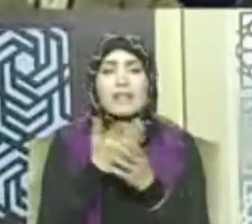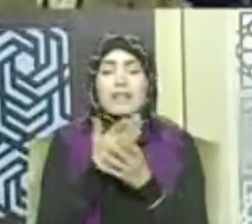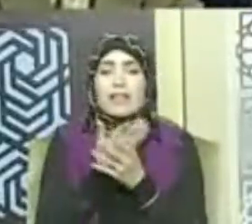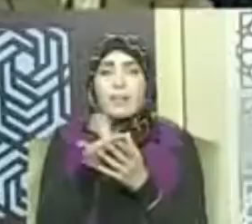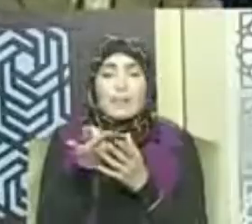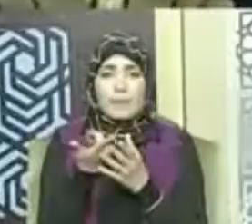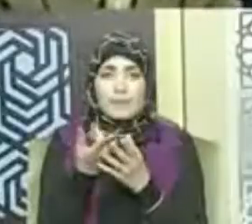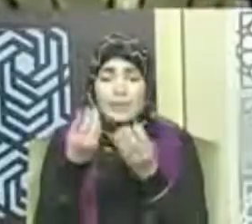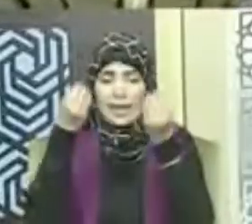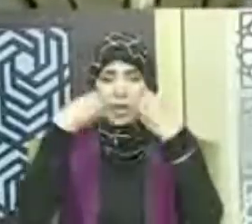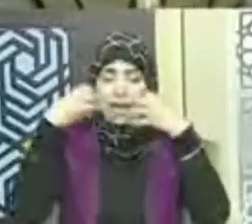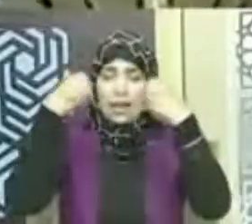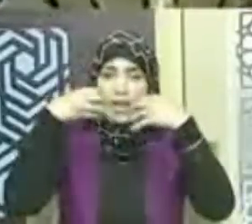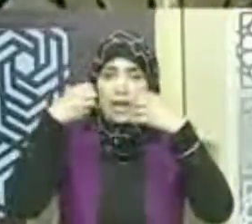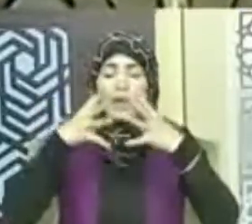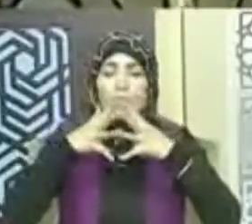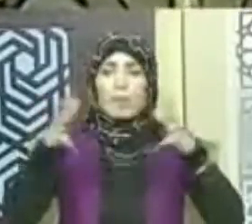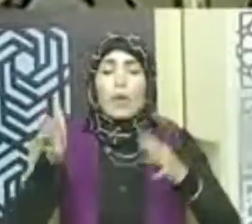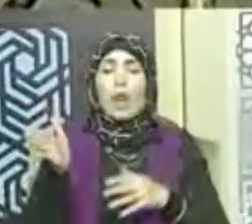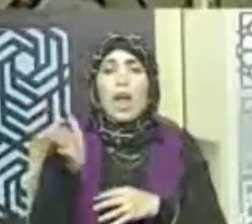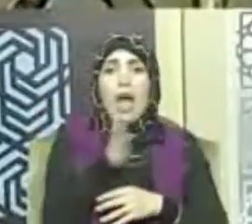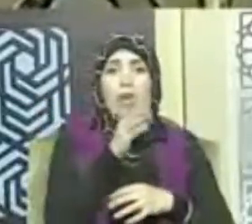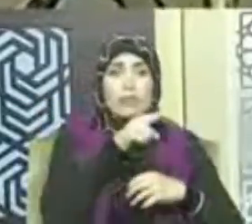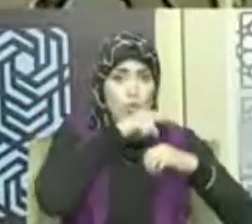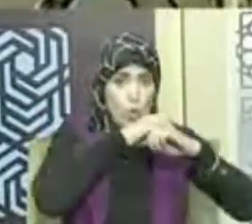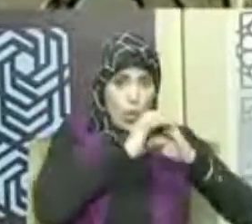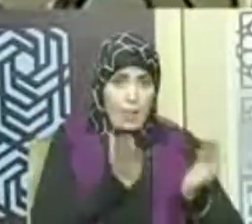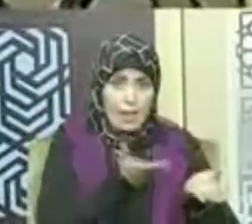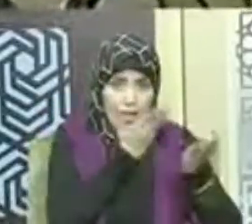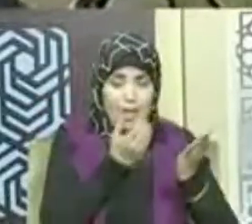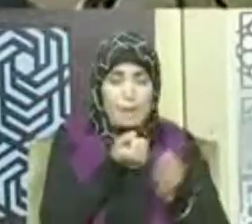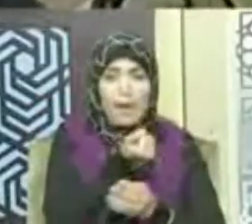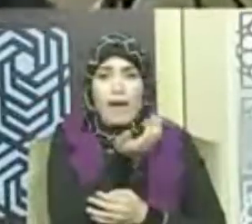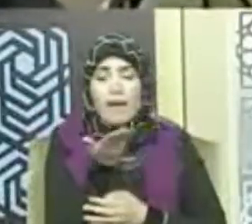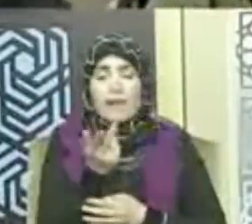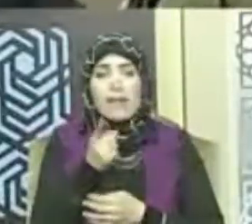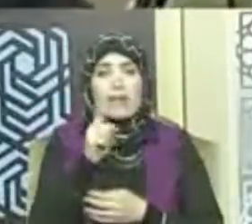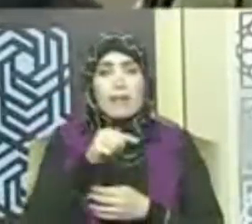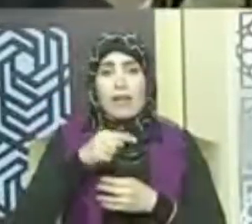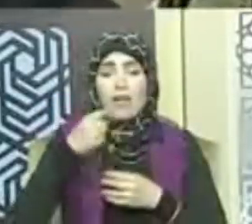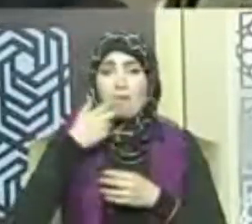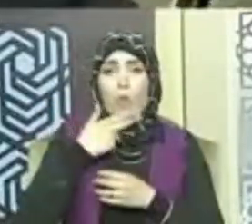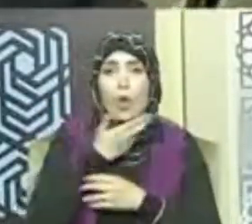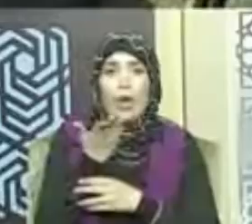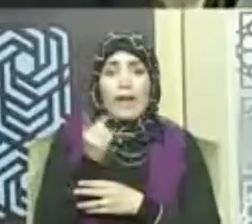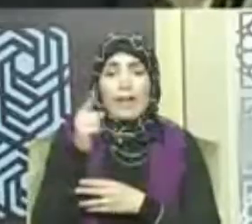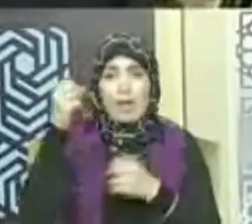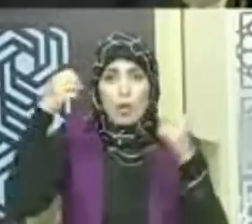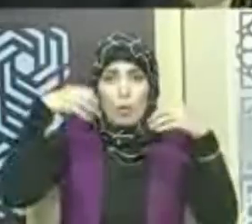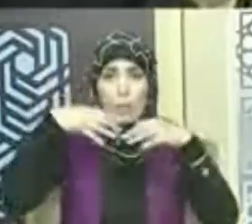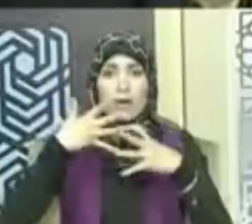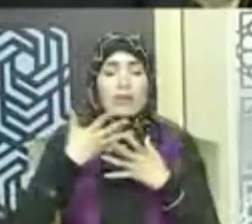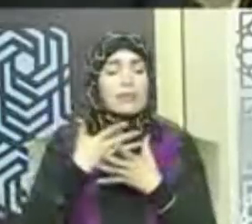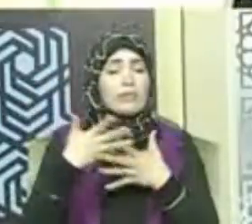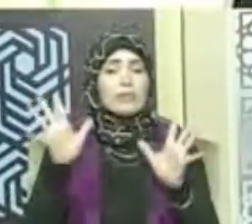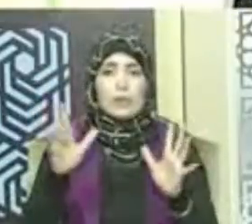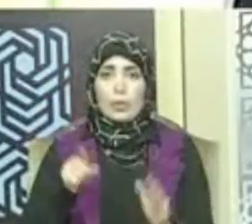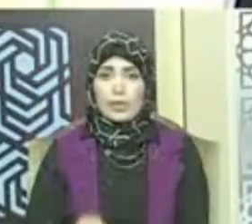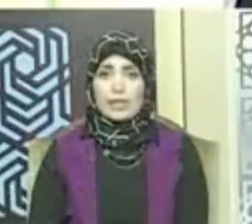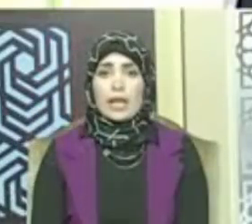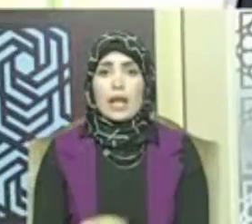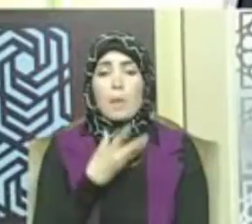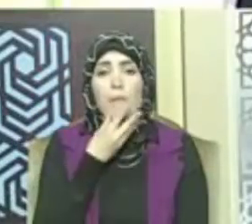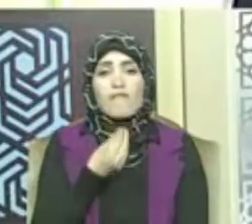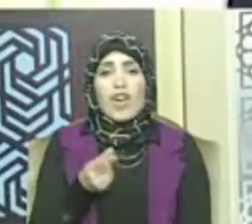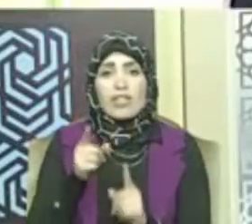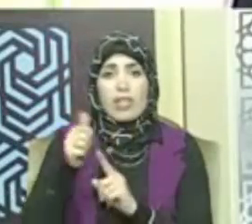يوم القيامة أبدا، وهو معطاء يعطي كل جيل وكل